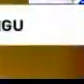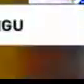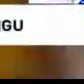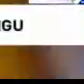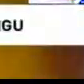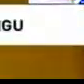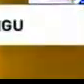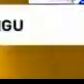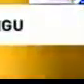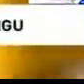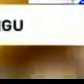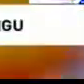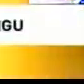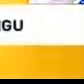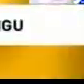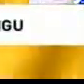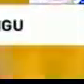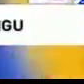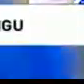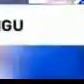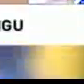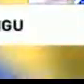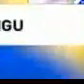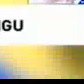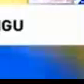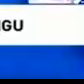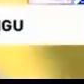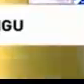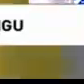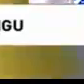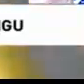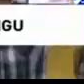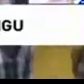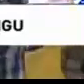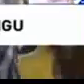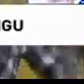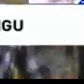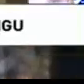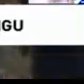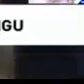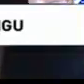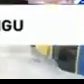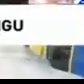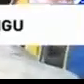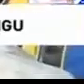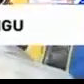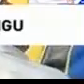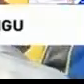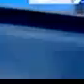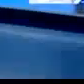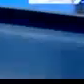pe 1 iulie din Alba Iulia și au străbătut pe jos peste 1200 de kilometri. Unicul impediment l-au avut la vama